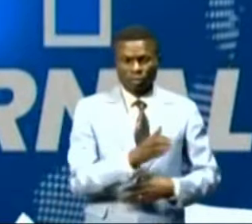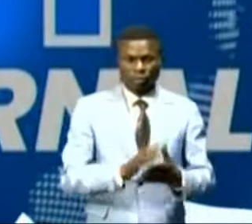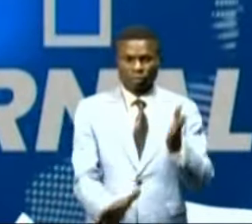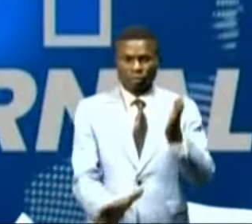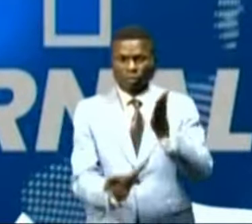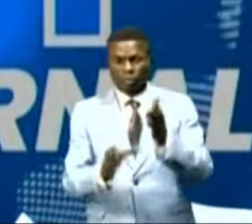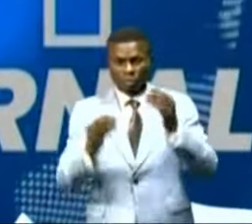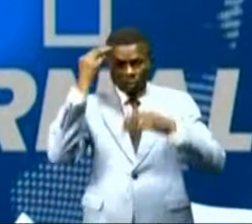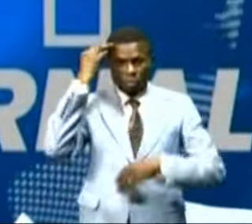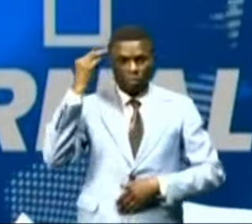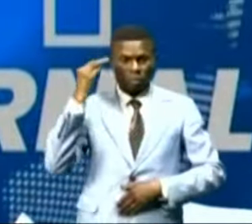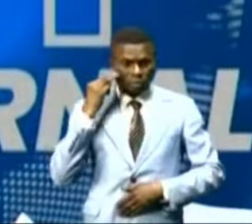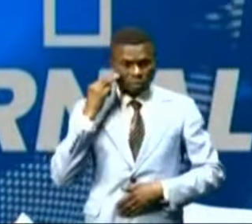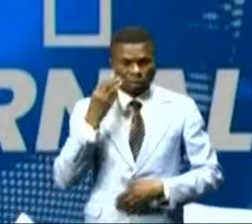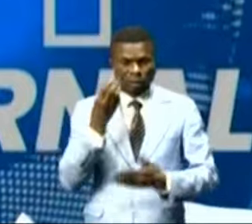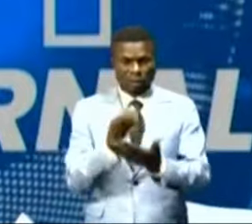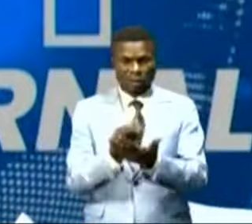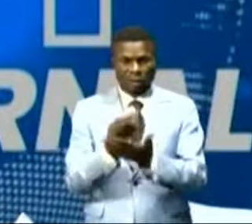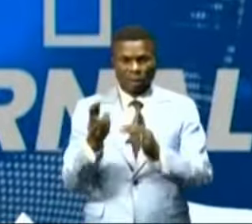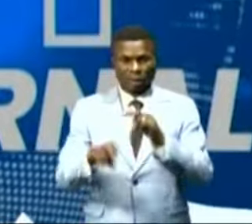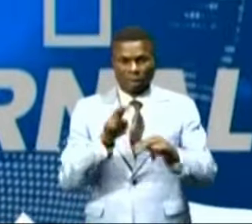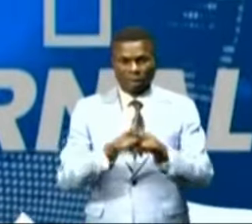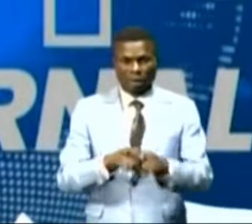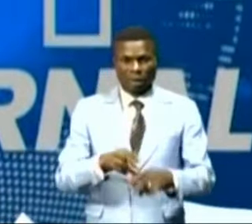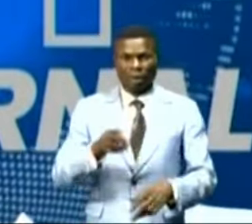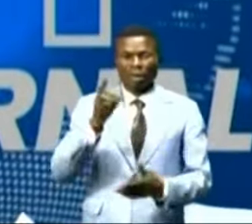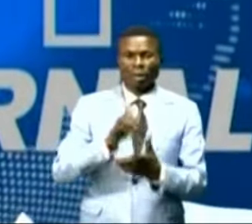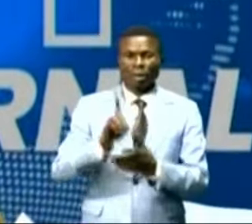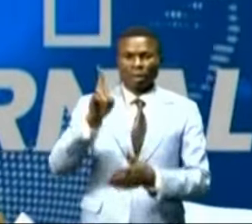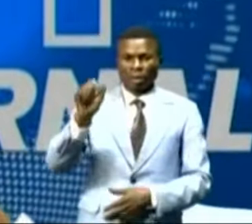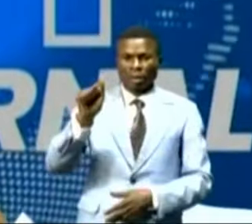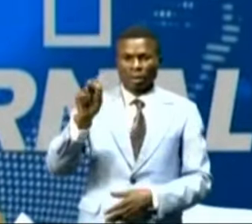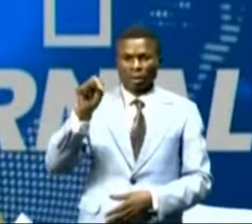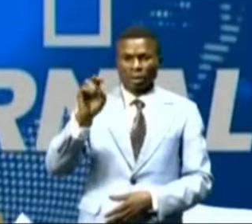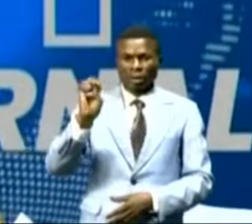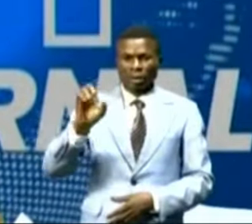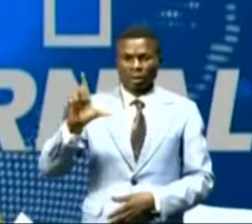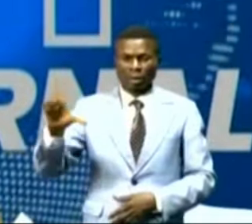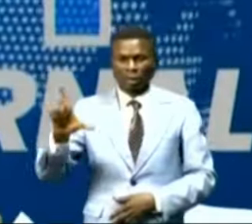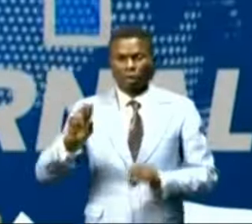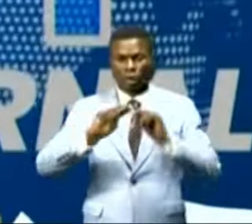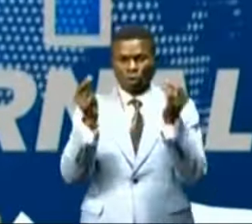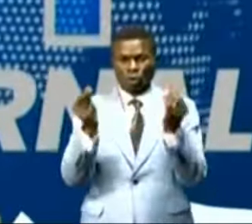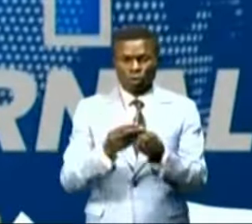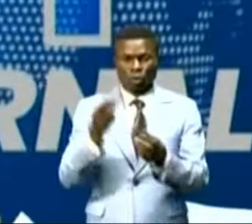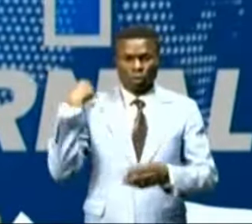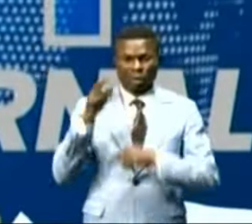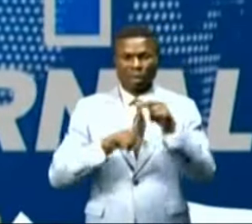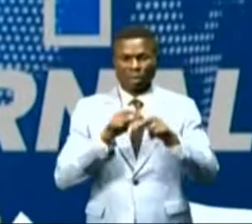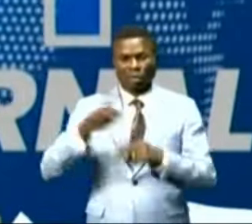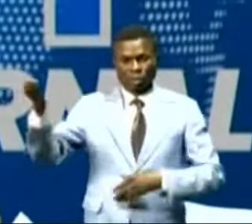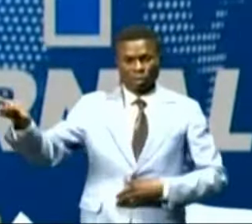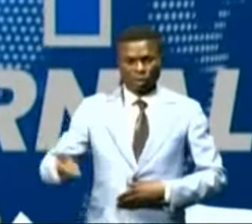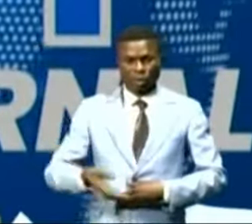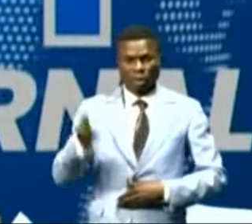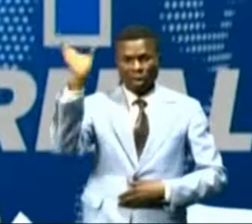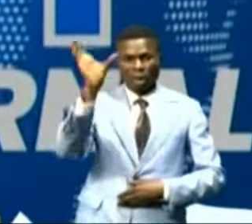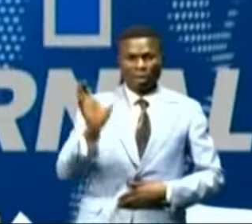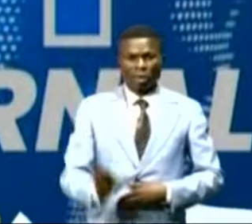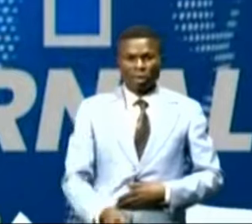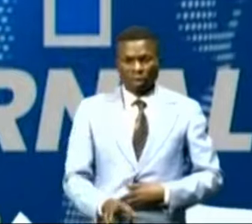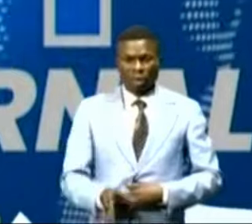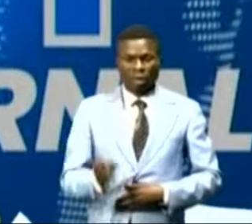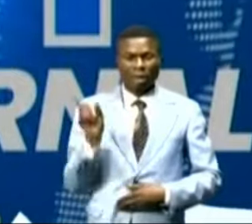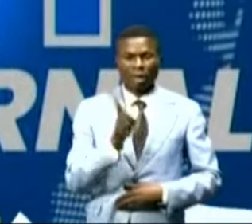vice-premier ministre, ministre de l'économie nationale Daniel Moukoko Samba, a reçu le caucus des députés nationaux du Congo central. Ils sont